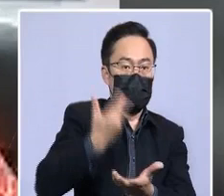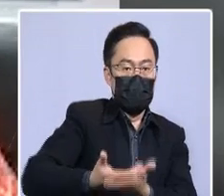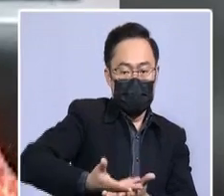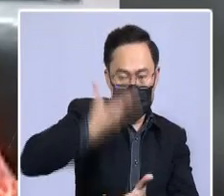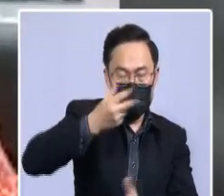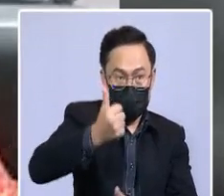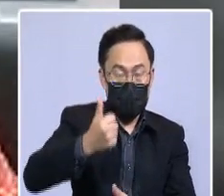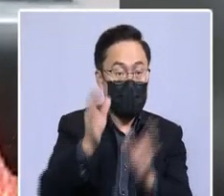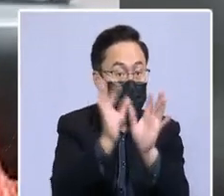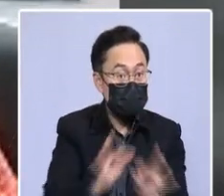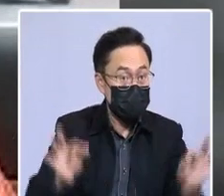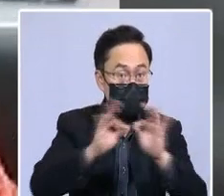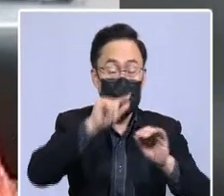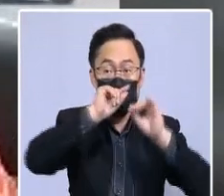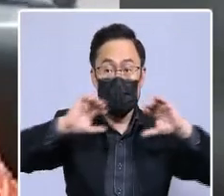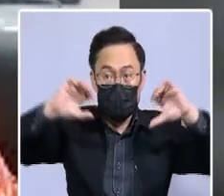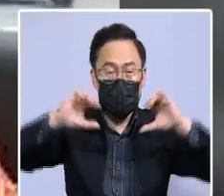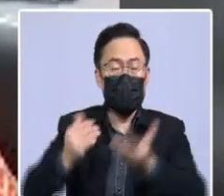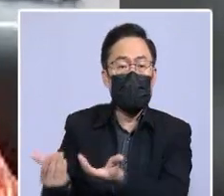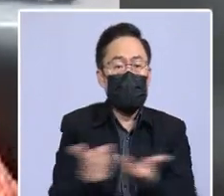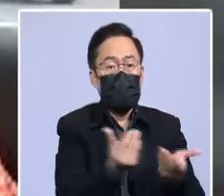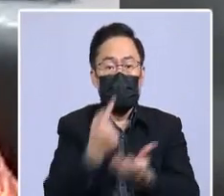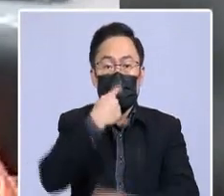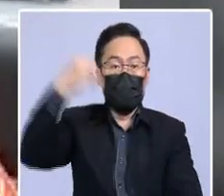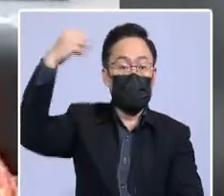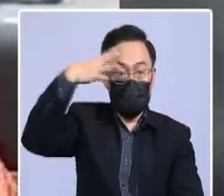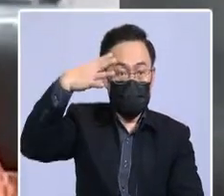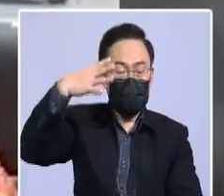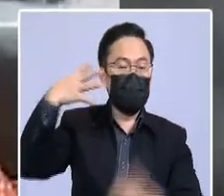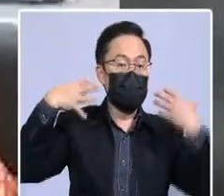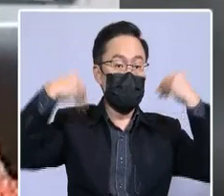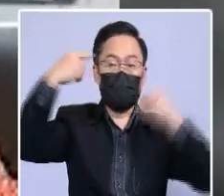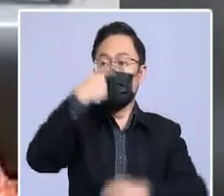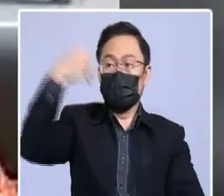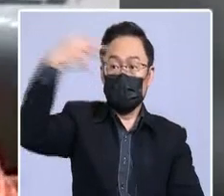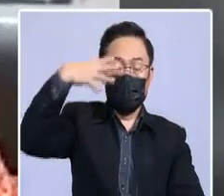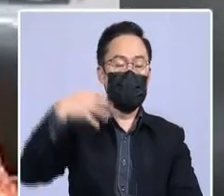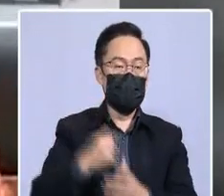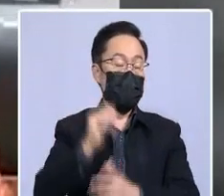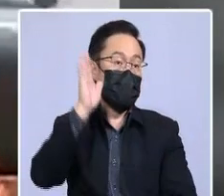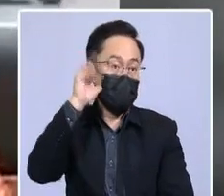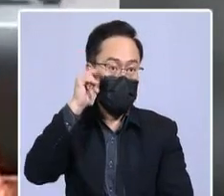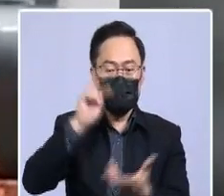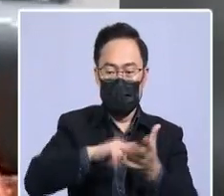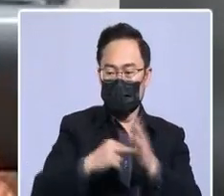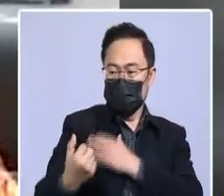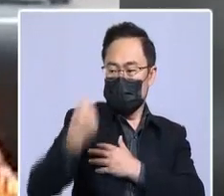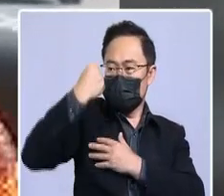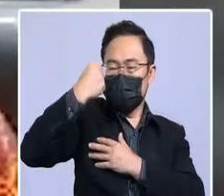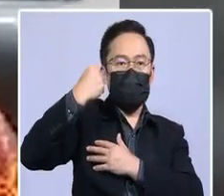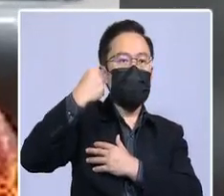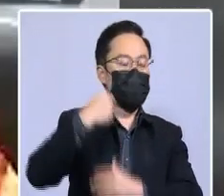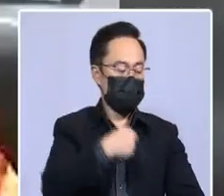มยังเป็นบุตรของพระอาทิตย์ก็อาจจะแปลว่าเหมือนกับว่ามีกำลังกล้าแข็งเสริมสร้างกำลังใจให้ทั้ง